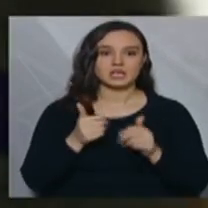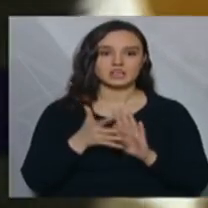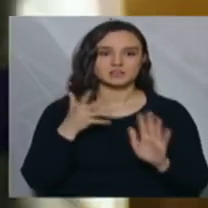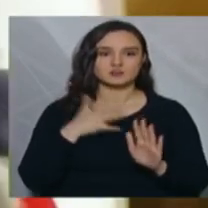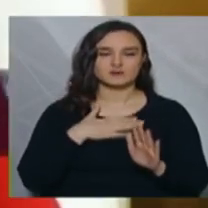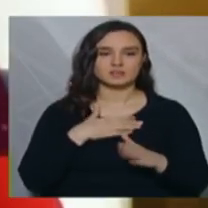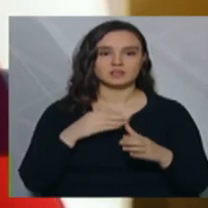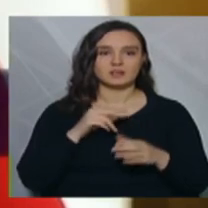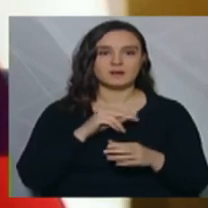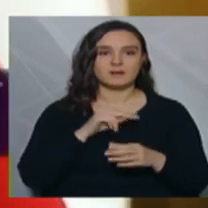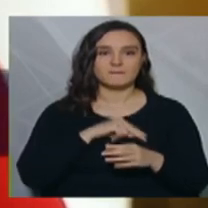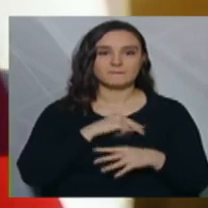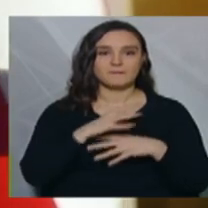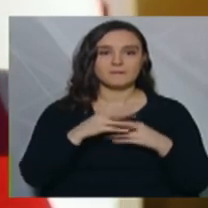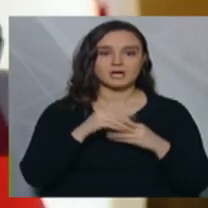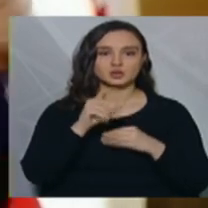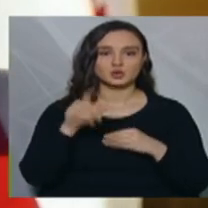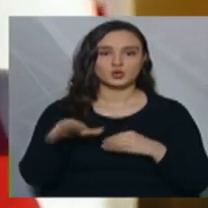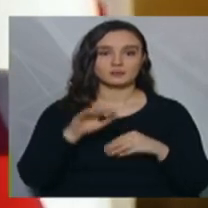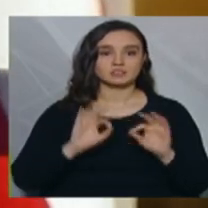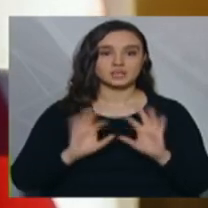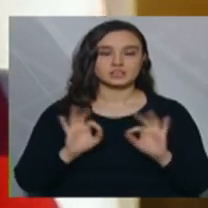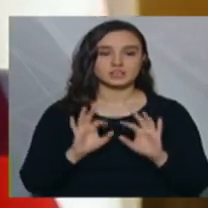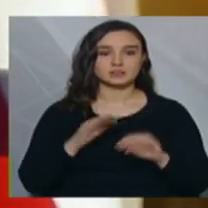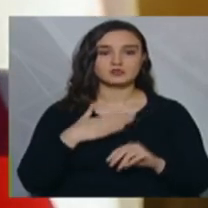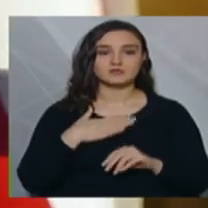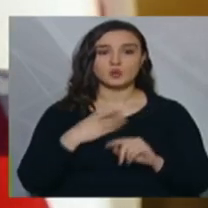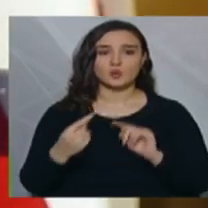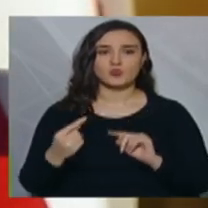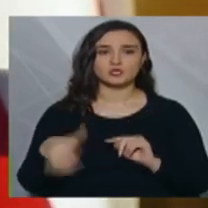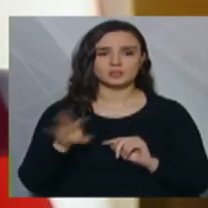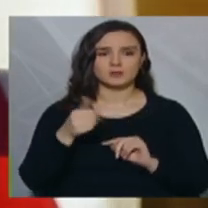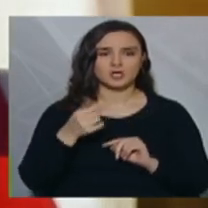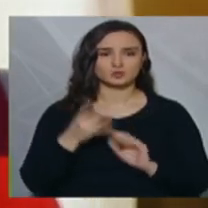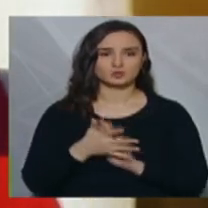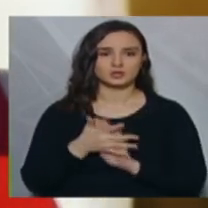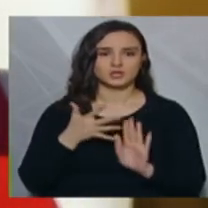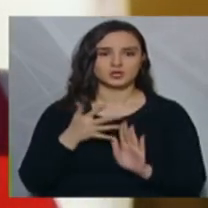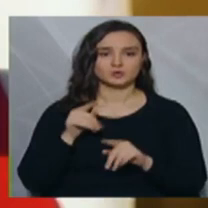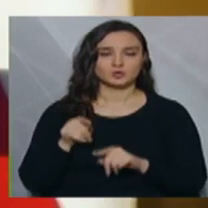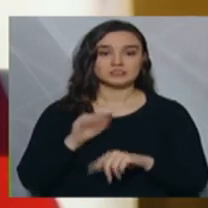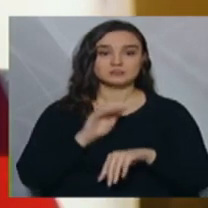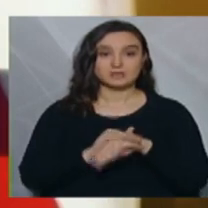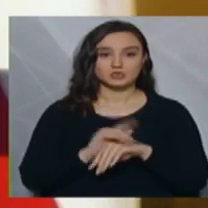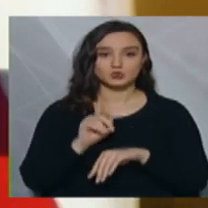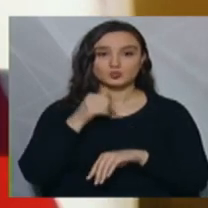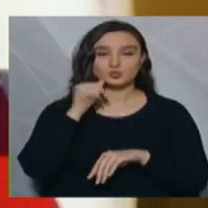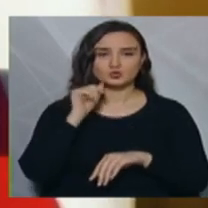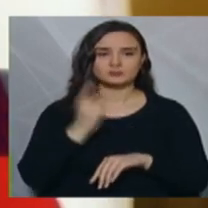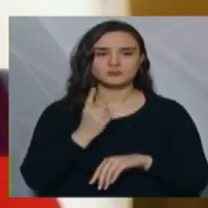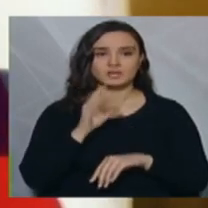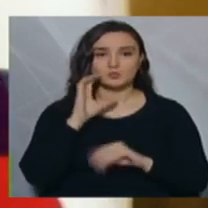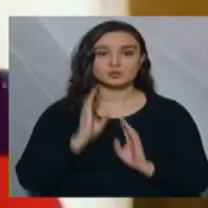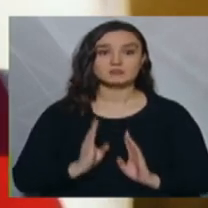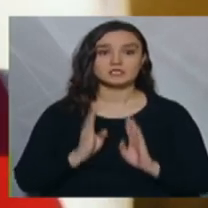ჩვენი პარტნიორების განცხადებები. ჩვენმა ოპონენტებმაც კარგად უნდა გაიგონ, სწორედ ის ფაქტი, რომ გუში პირველი